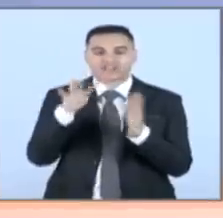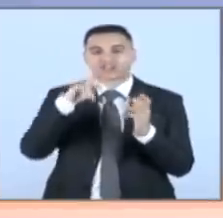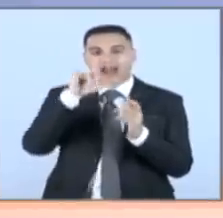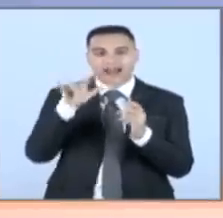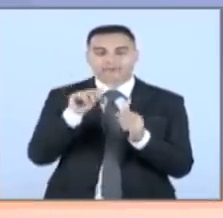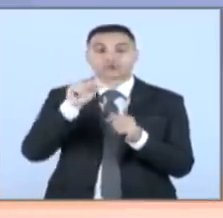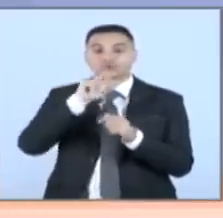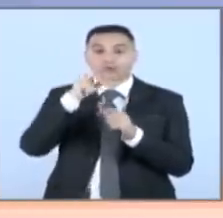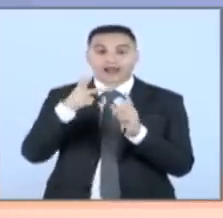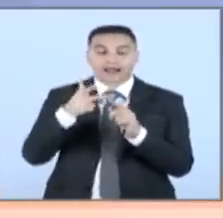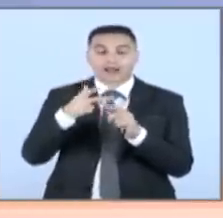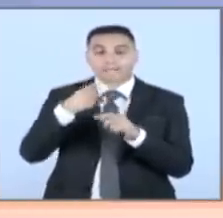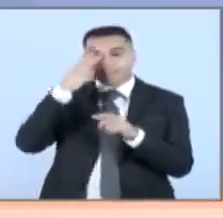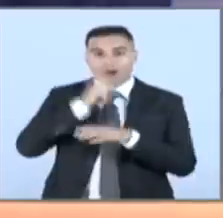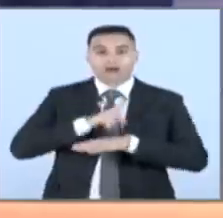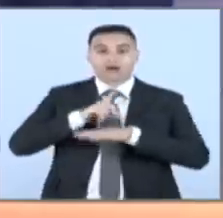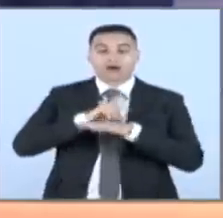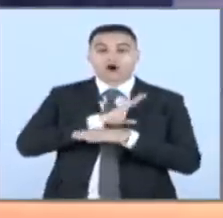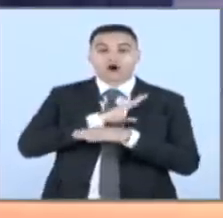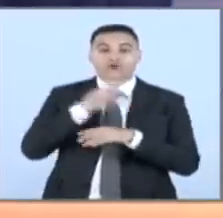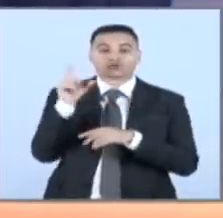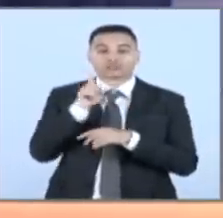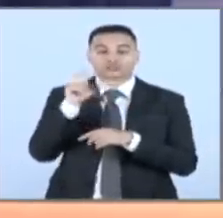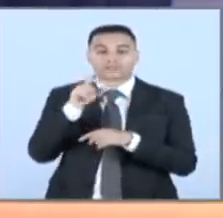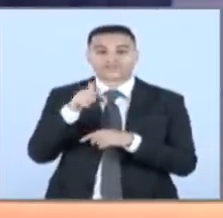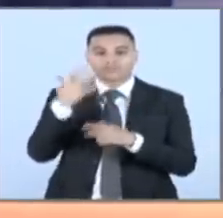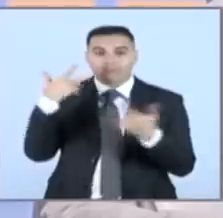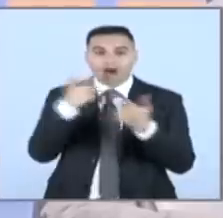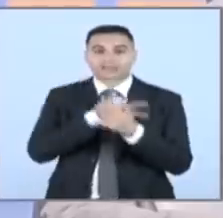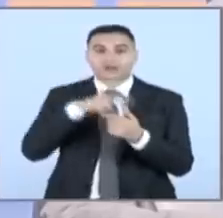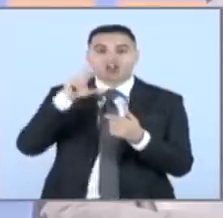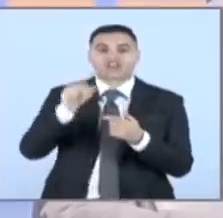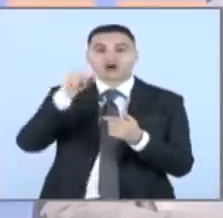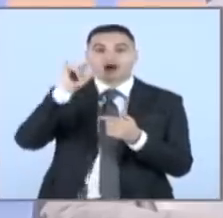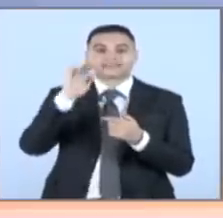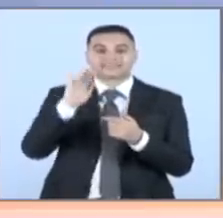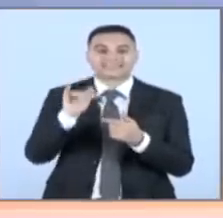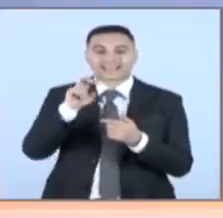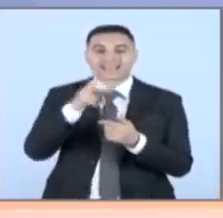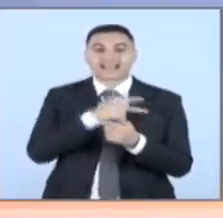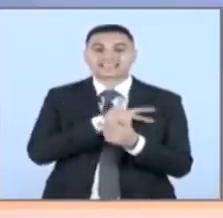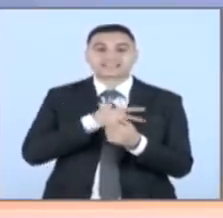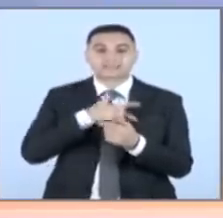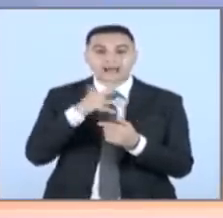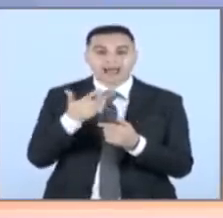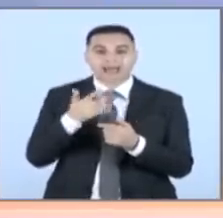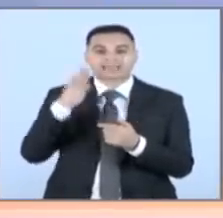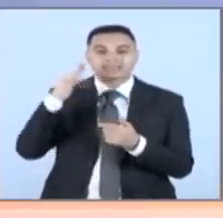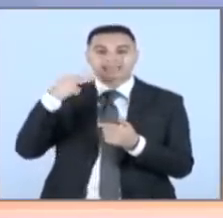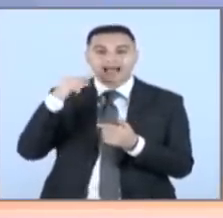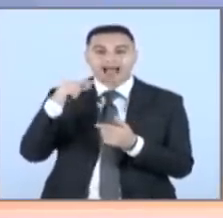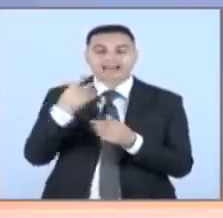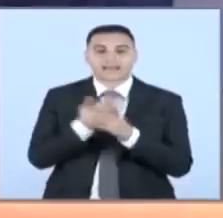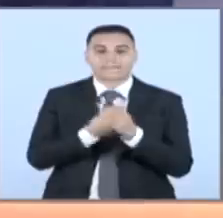قائد جيش المسلمين في معركة القادسية؟ انتوا الاثنين قلتوا خالد ابن الوليد، وهو في الحقيقة سعد ابن